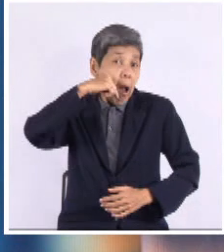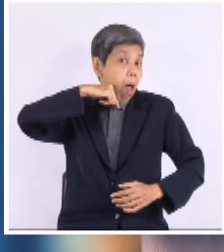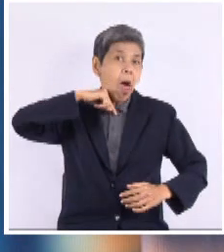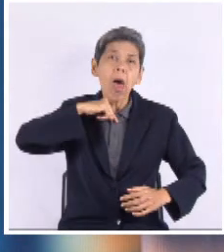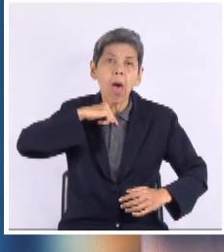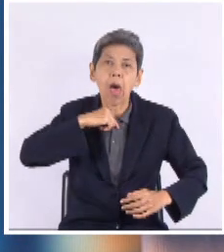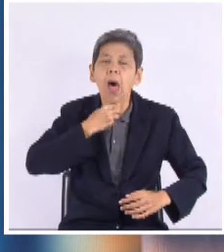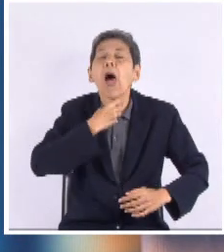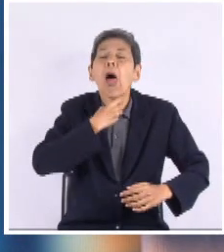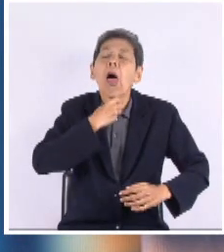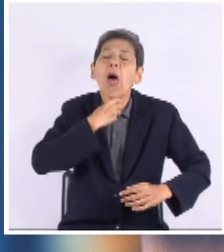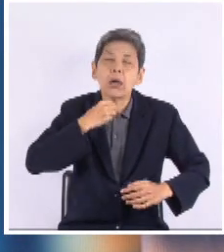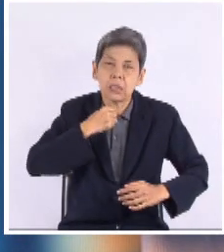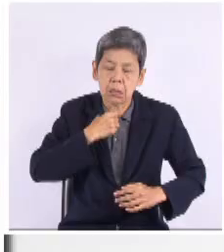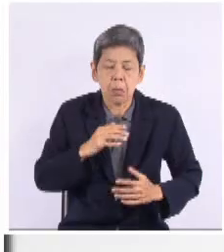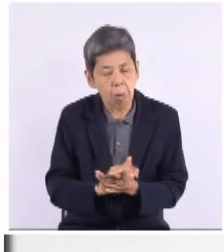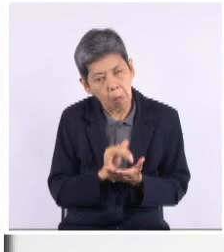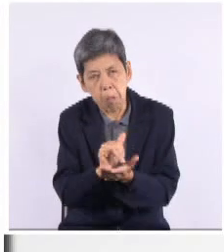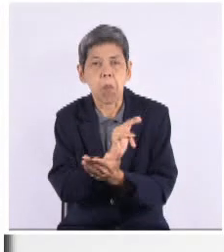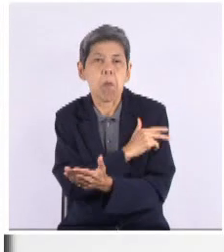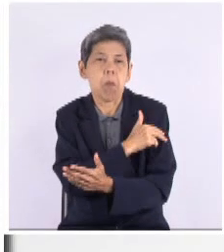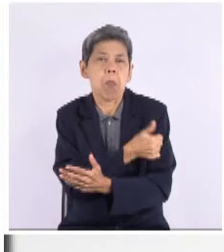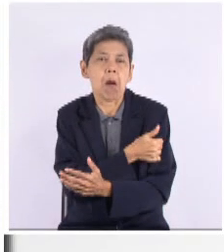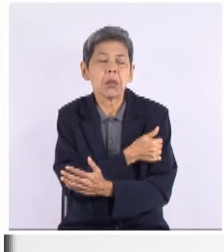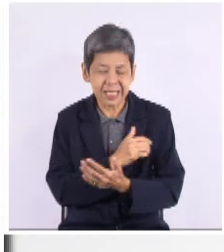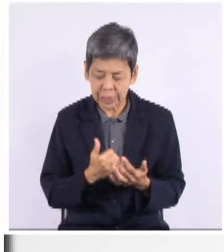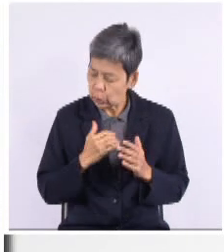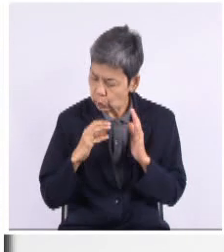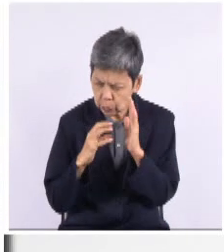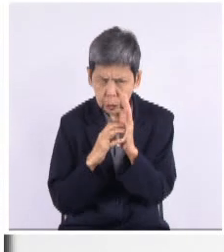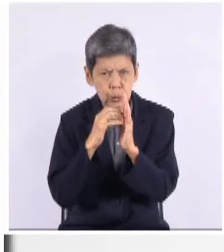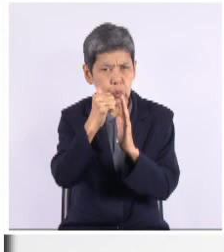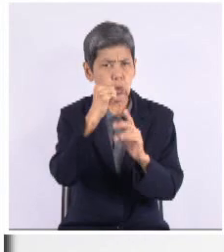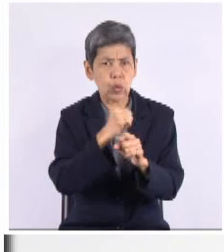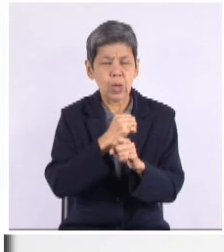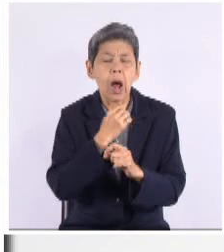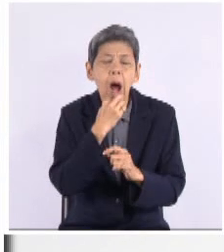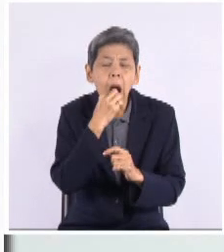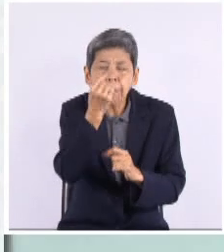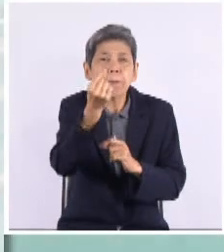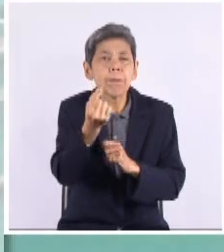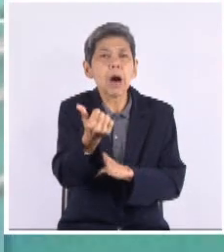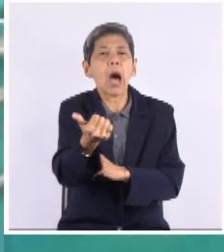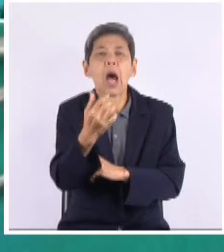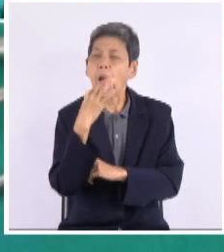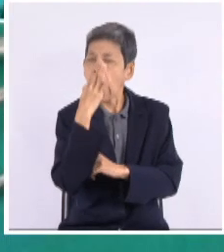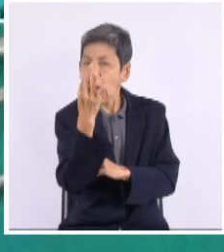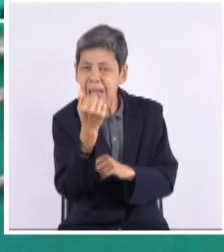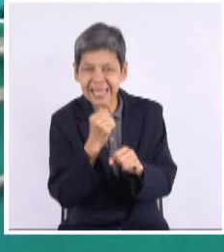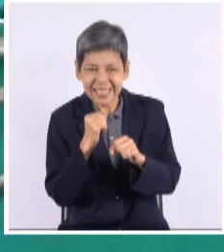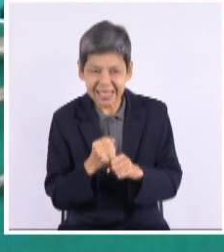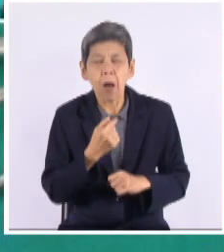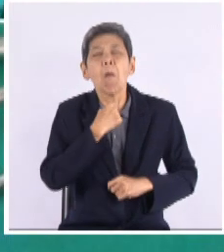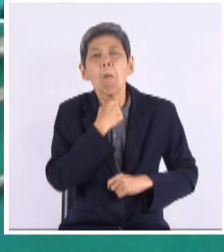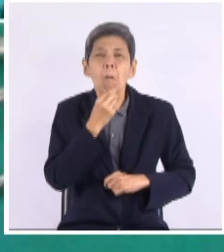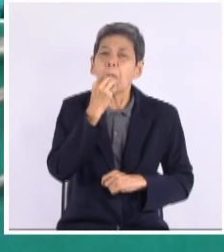ค่ะมันติดคอค่ะกลายเป็นว่าต้องหามส่งโรงพยาบาลโชคดีที่ดึงเหรียญออกจากพอได้สำเร็จนะคะตอนแรก